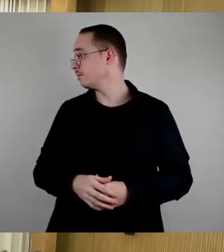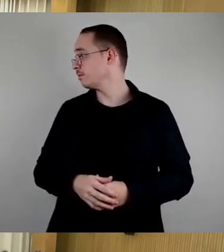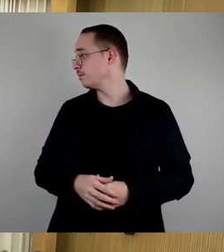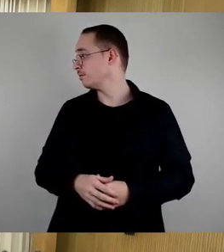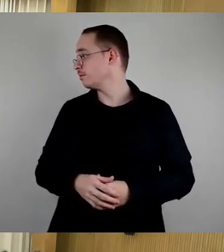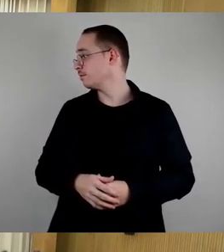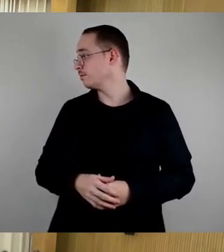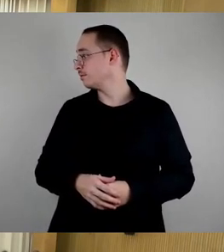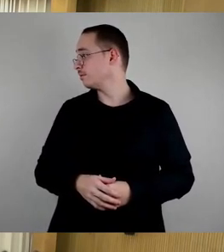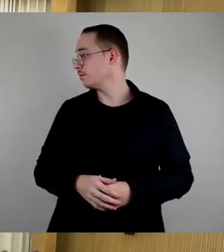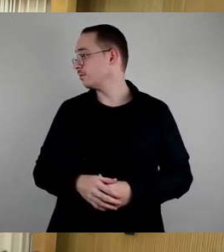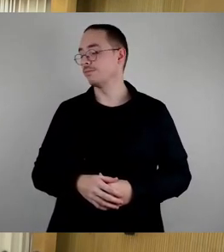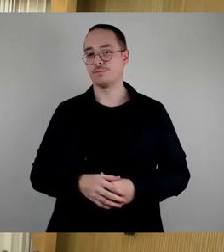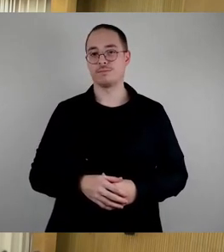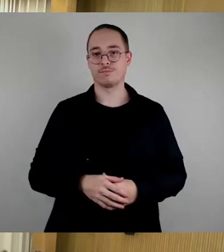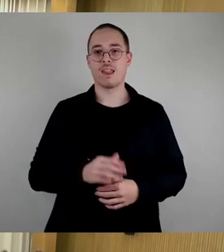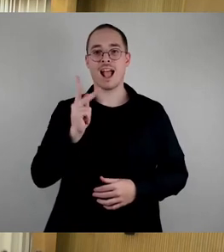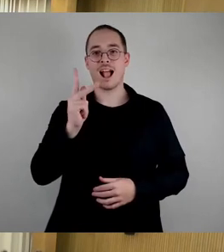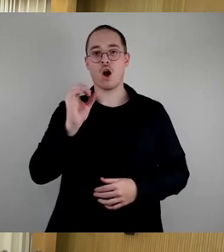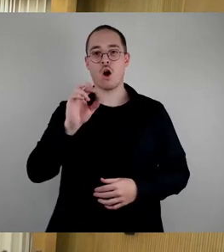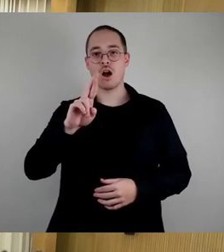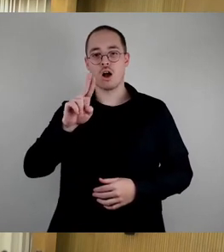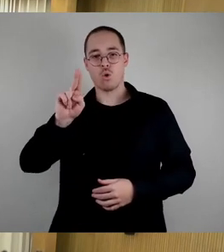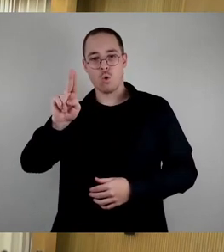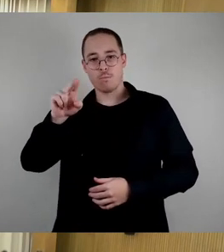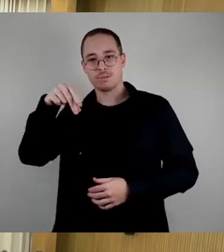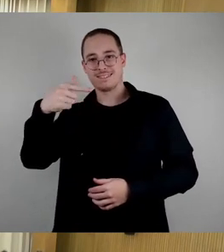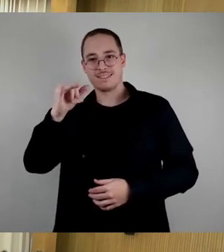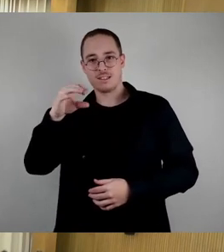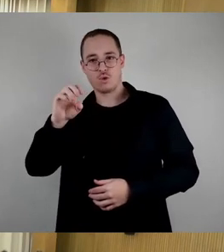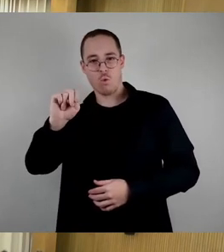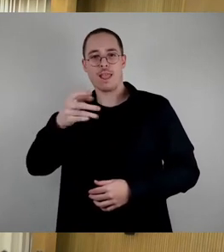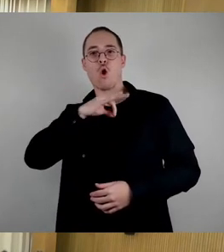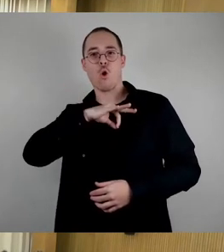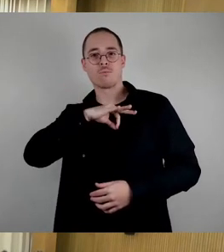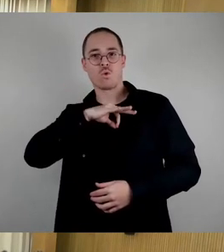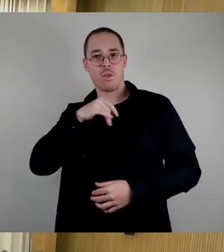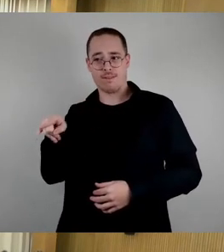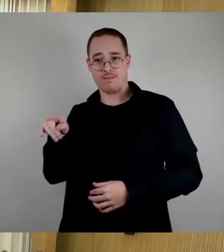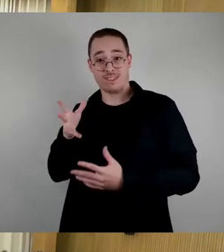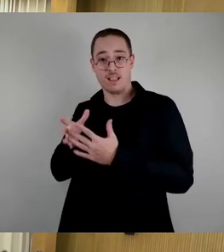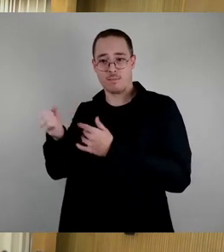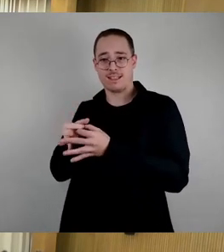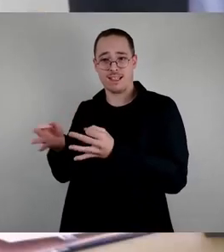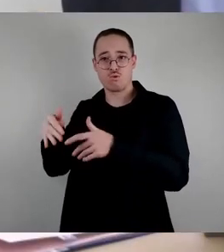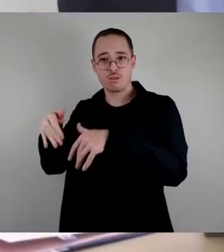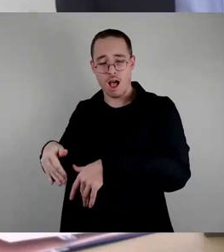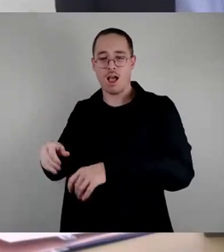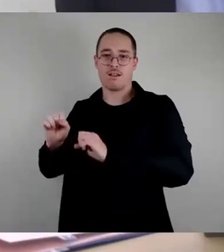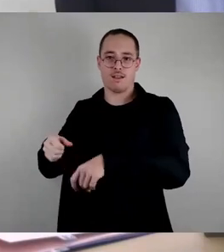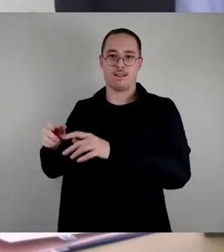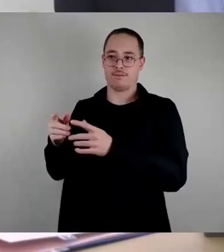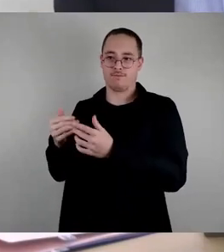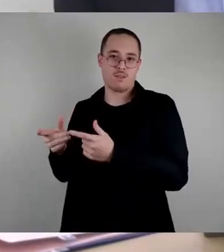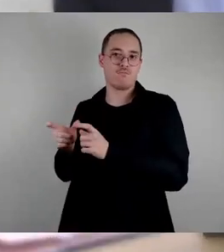Dann sehe ich das nicht. Dann würde ich zunächst den